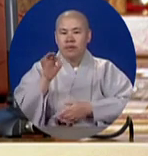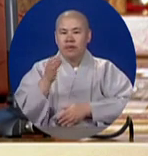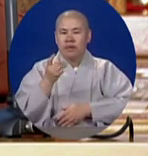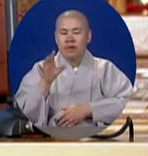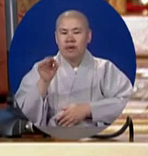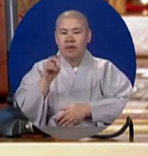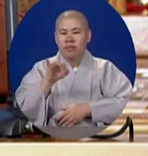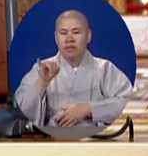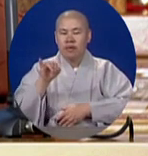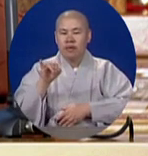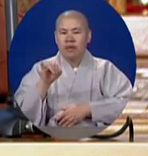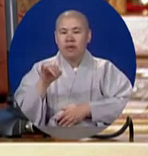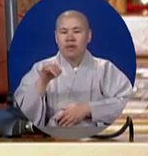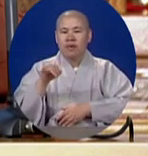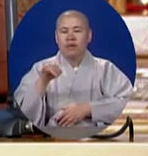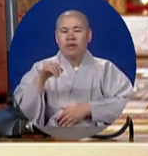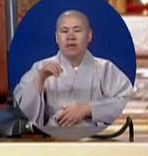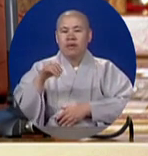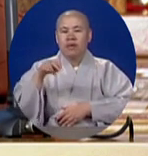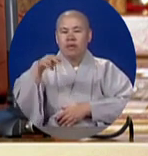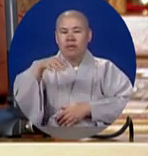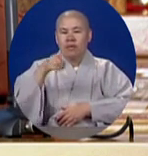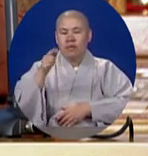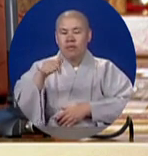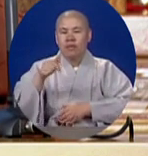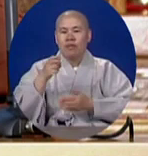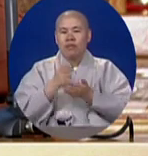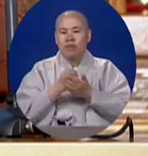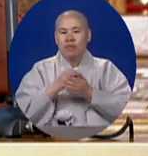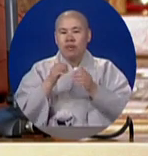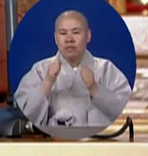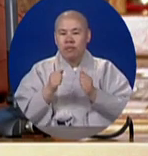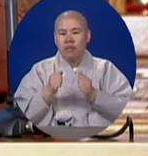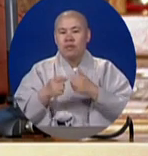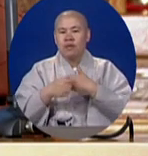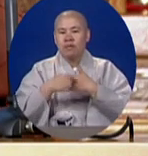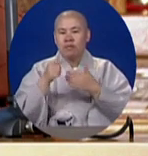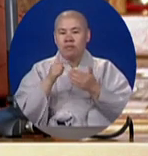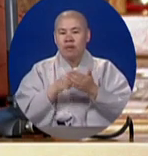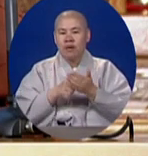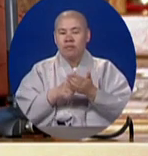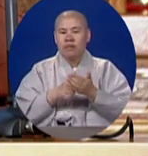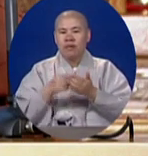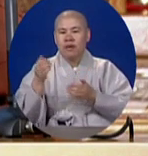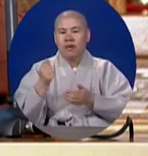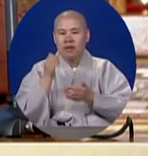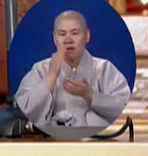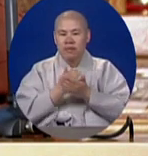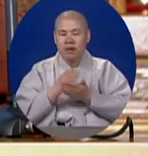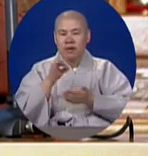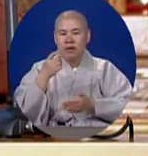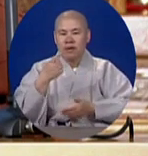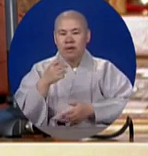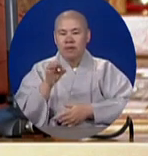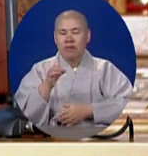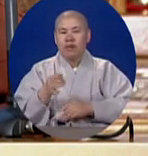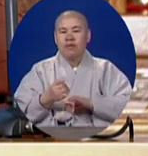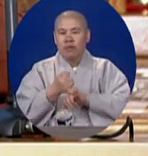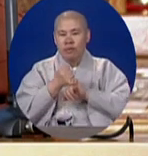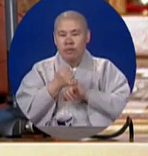성향미 촉법에 머물러서 마음을 내지 말지니라. 응무소주 이생기심이니라.